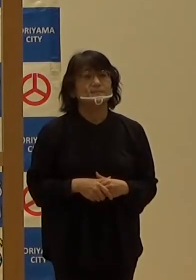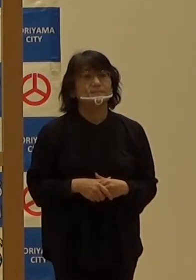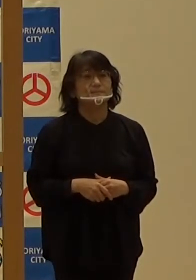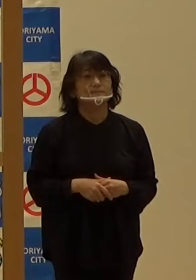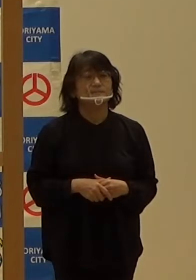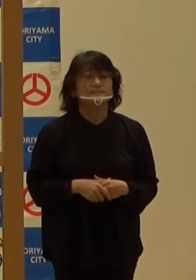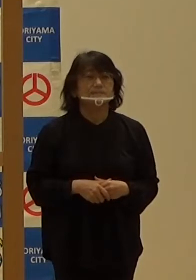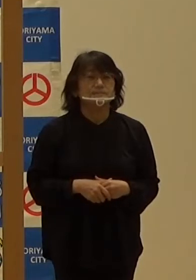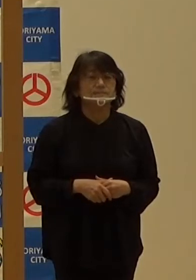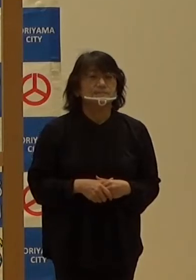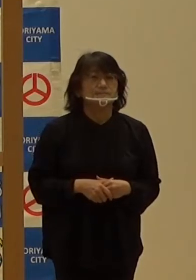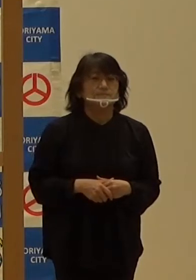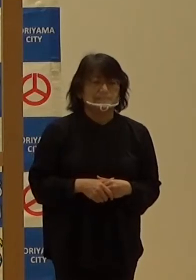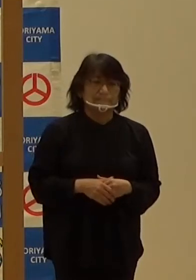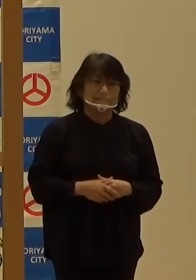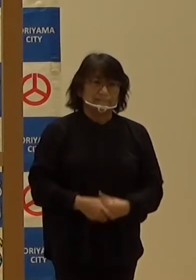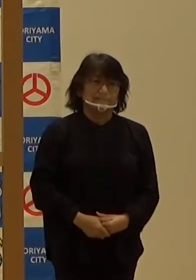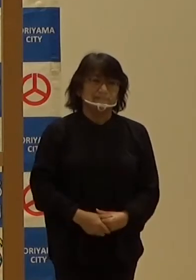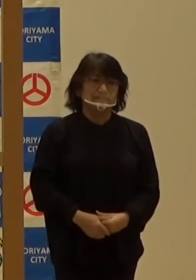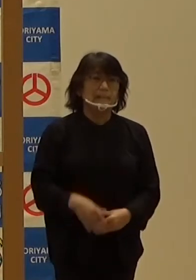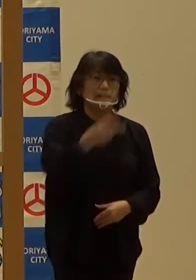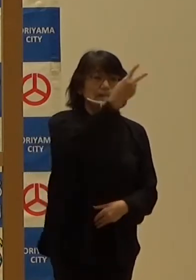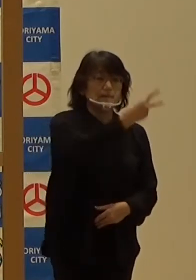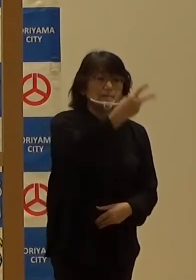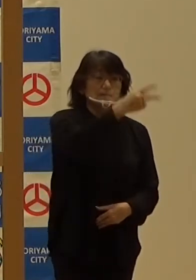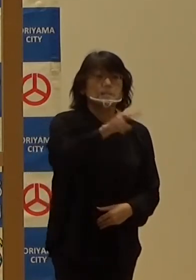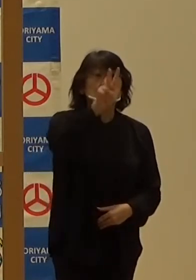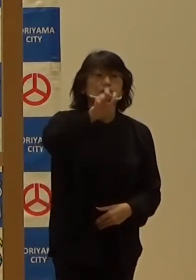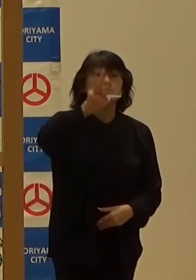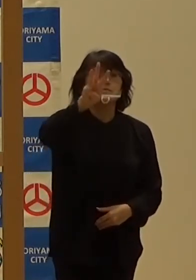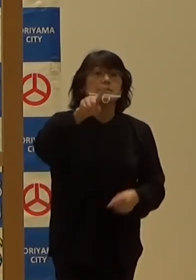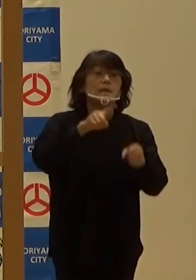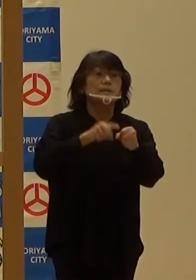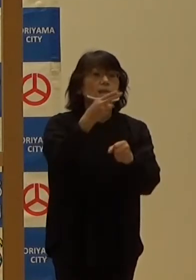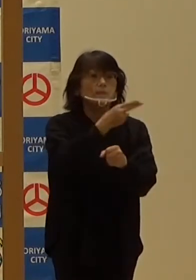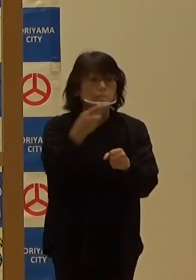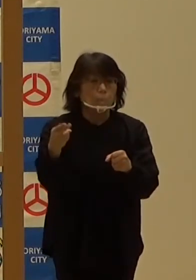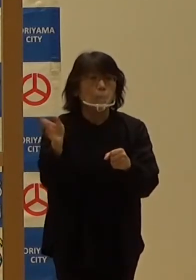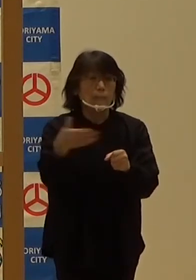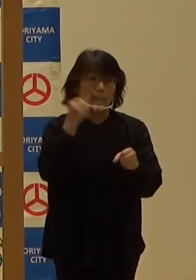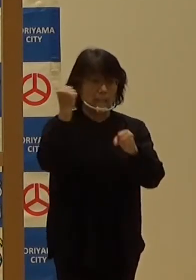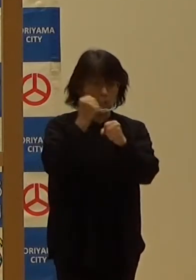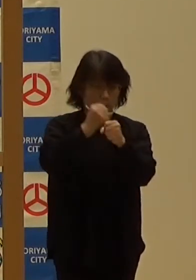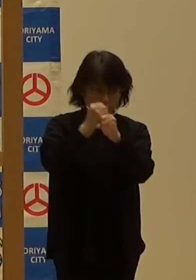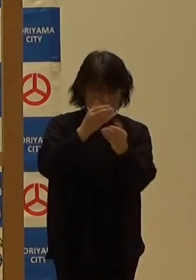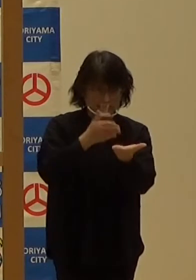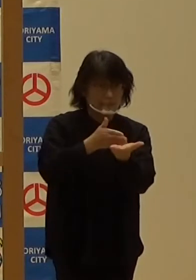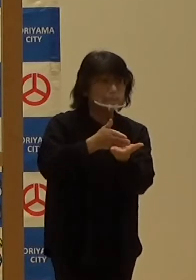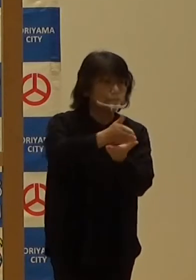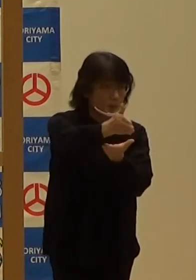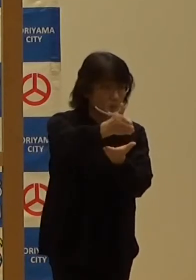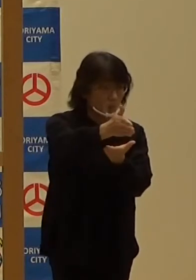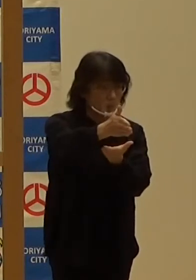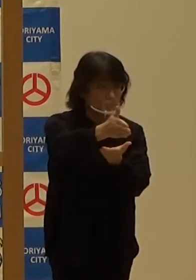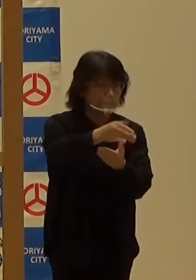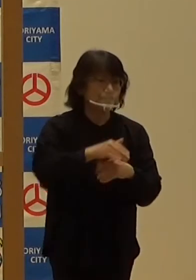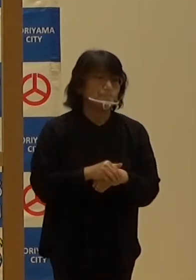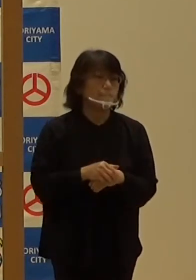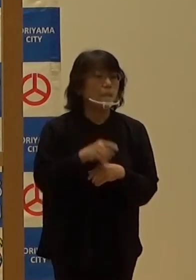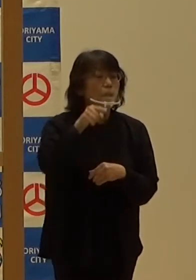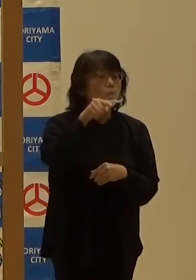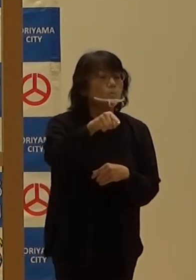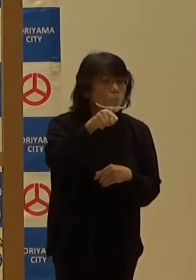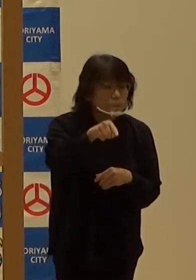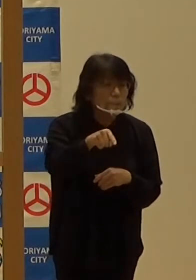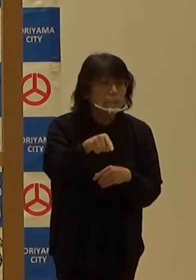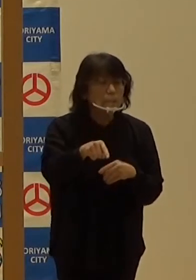23年度から工事が始まるということですけれども、これに伴ってのその公園の施設内